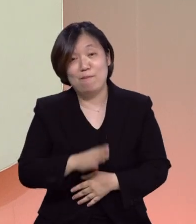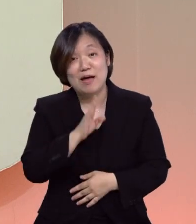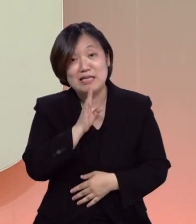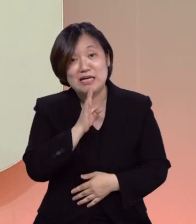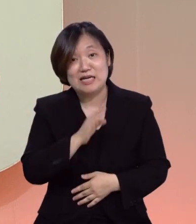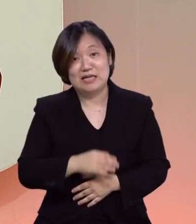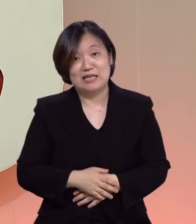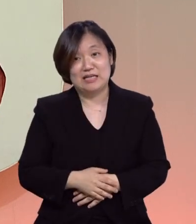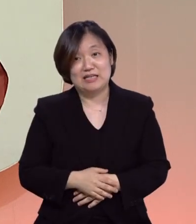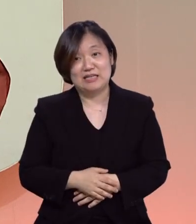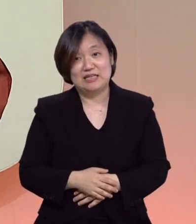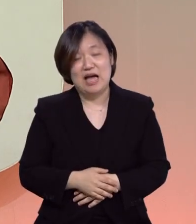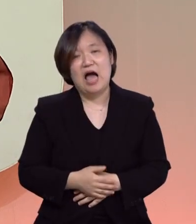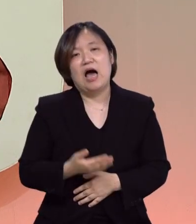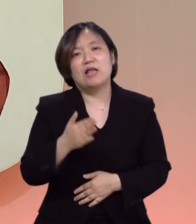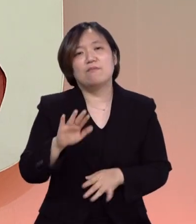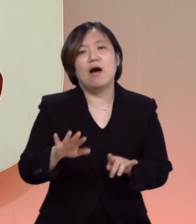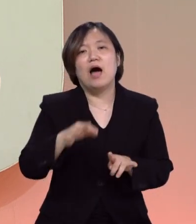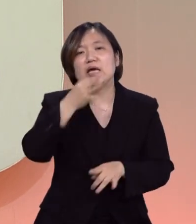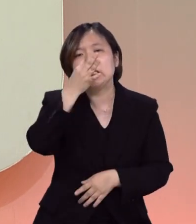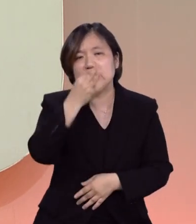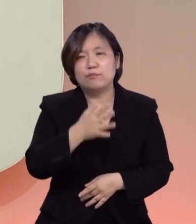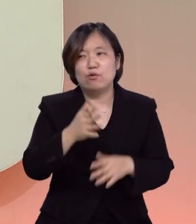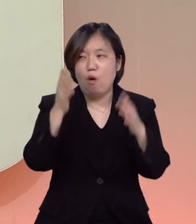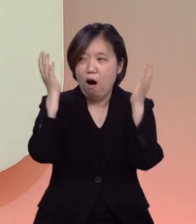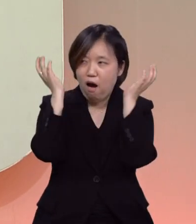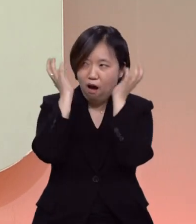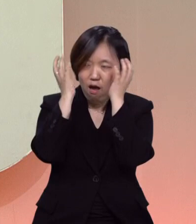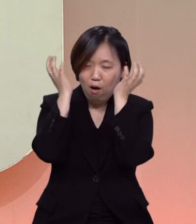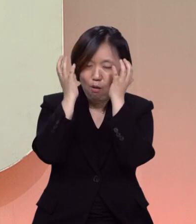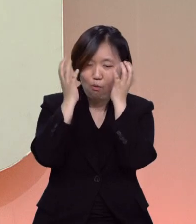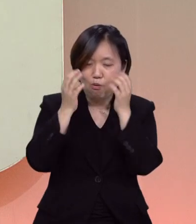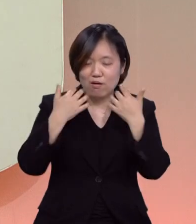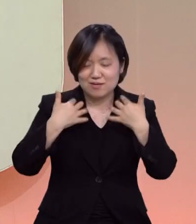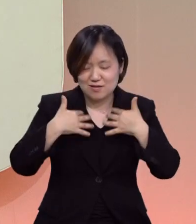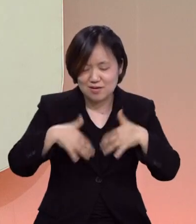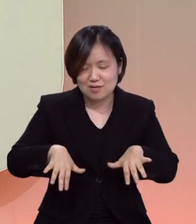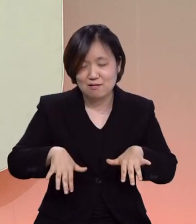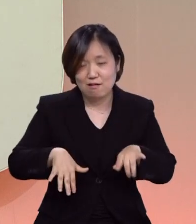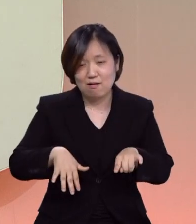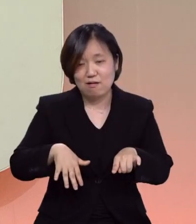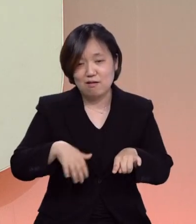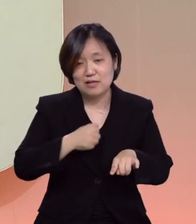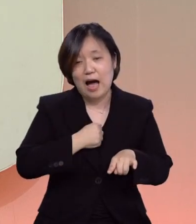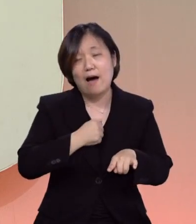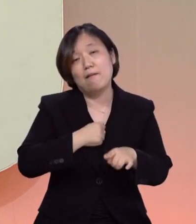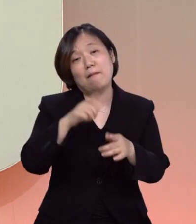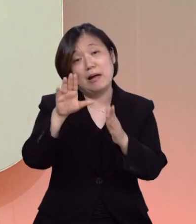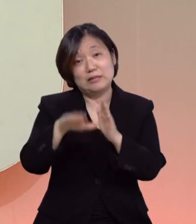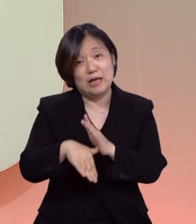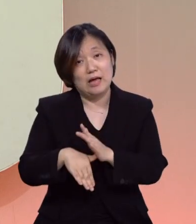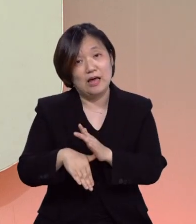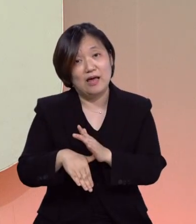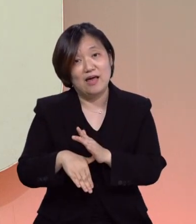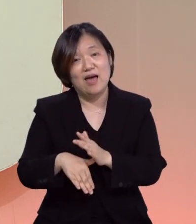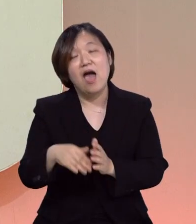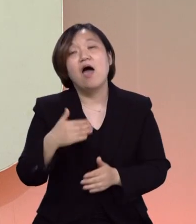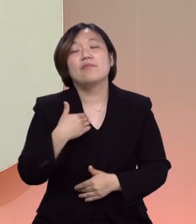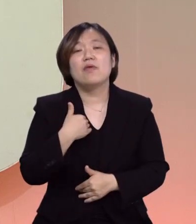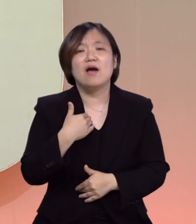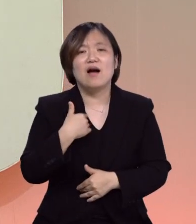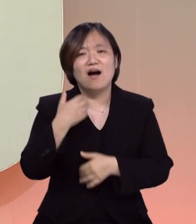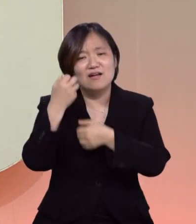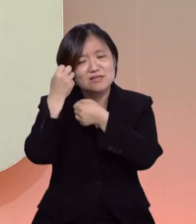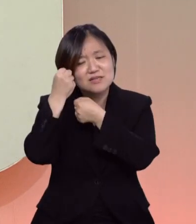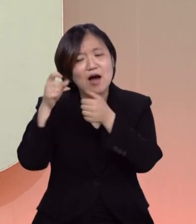너무나 힘들고 괴롭고 지쳐 힘들 때 내가 의지할